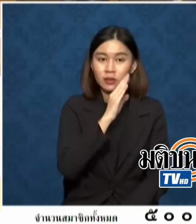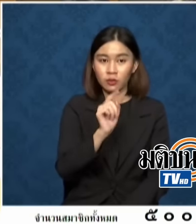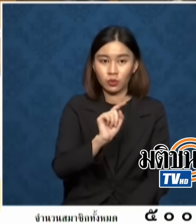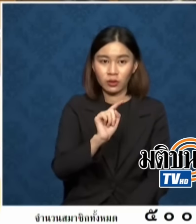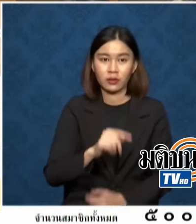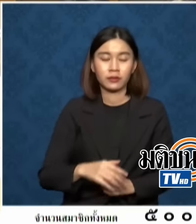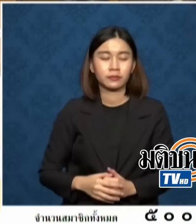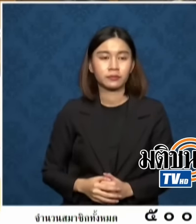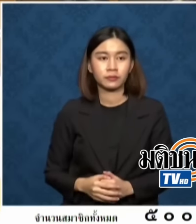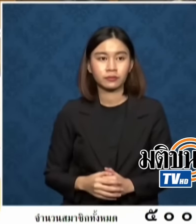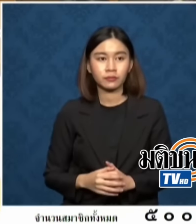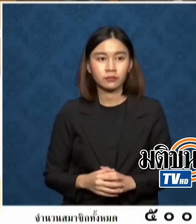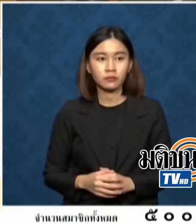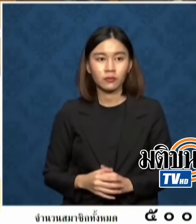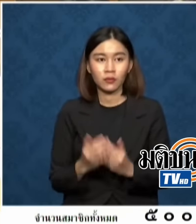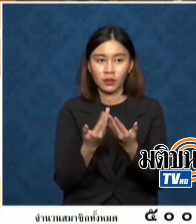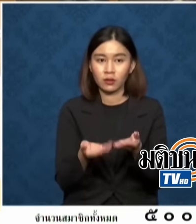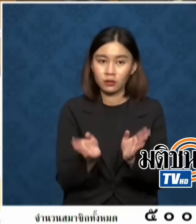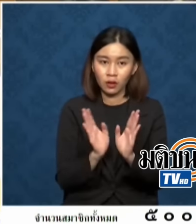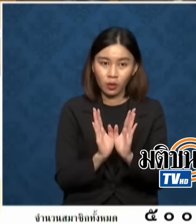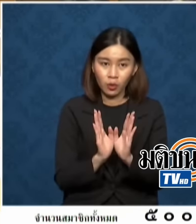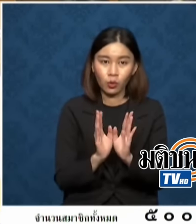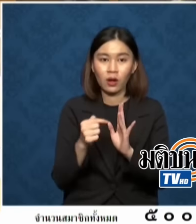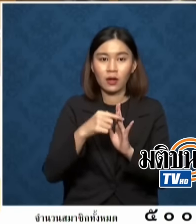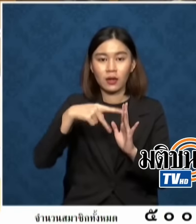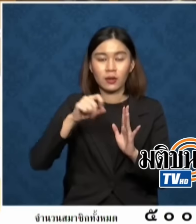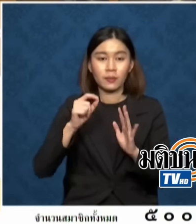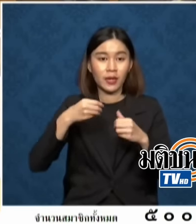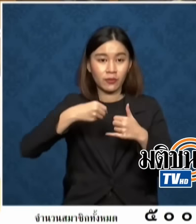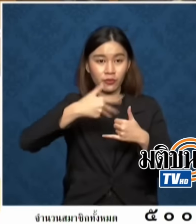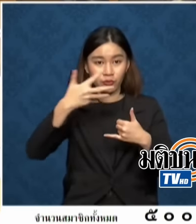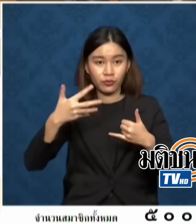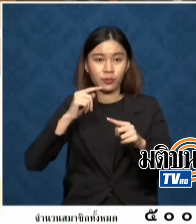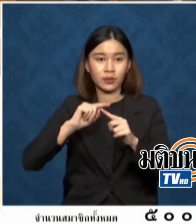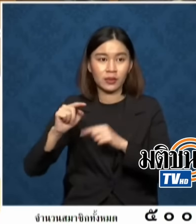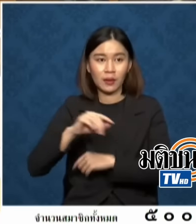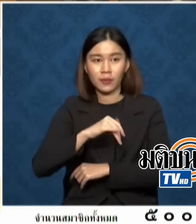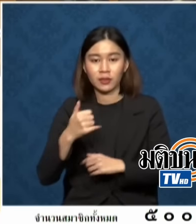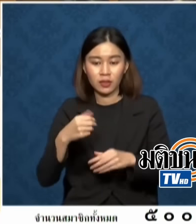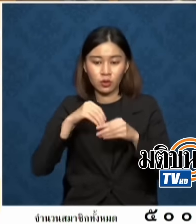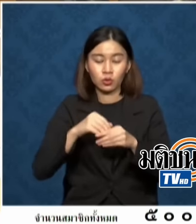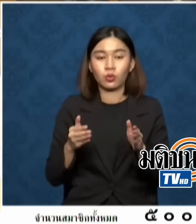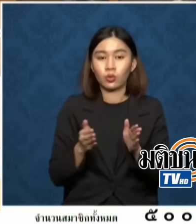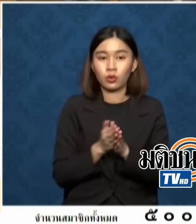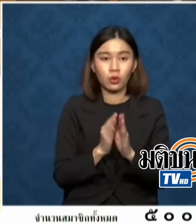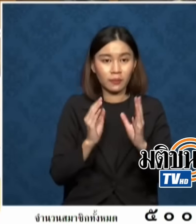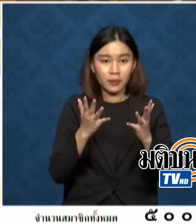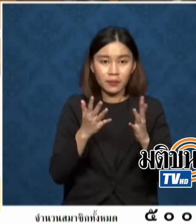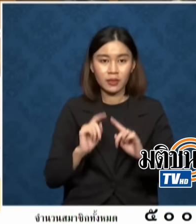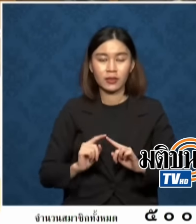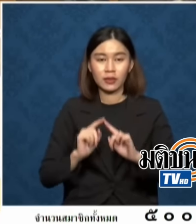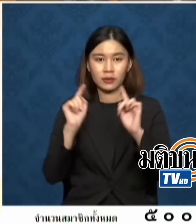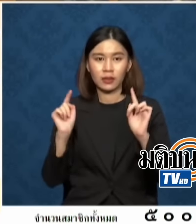ที่ครอบครัวเพศหลากหลายเนี่ยเขาอาจจะไม่ได้อยู่ด้วยกันแต่ว่